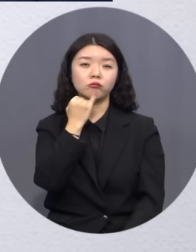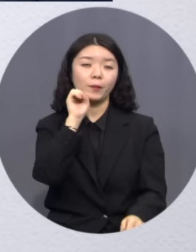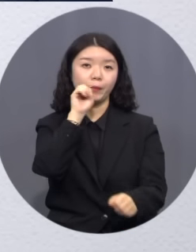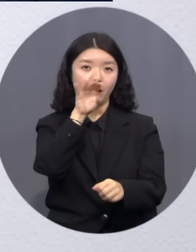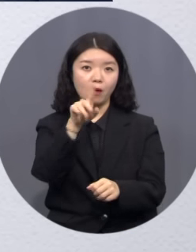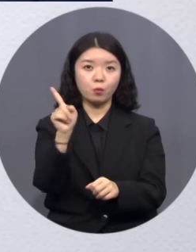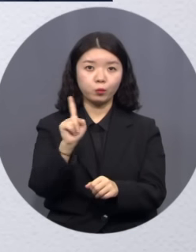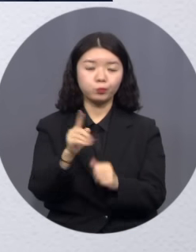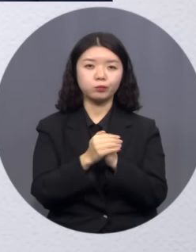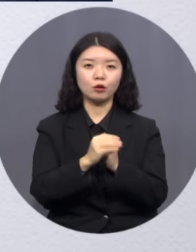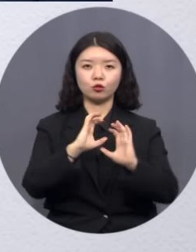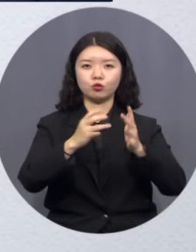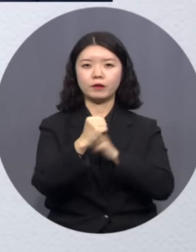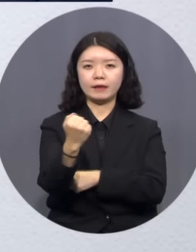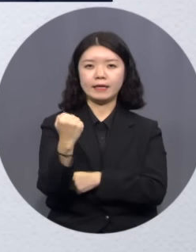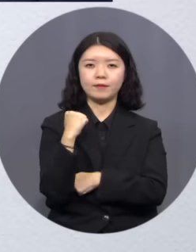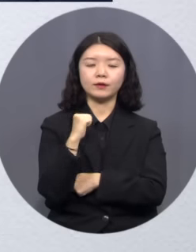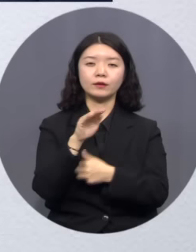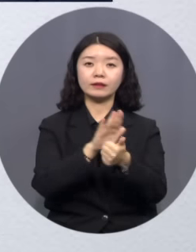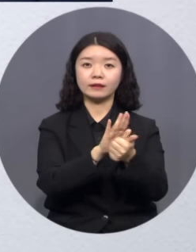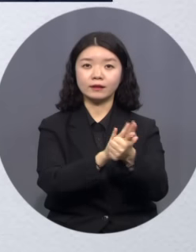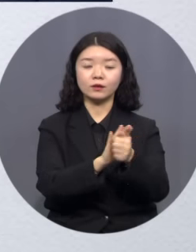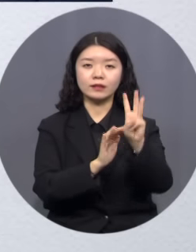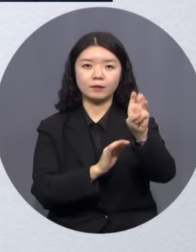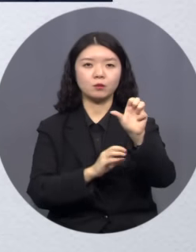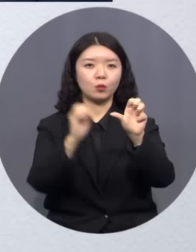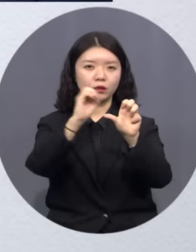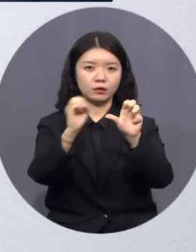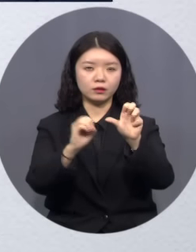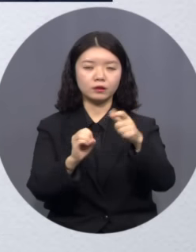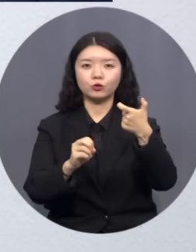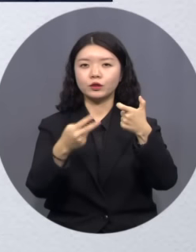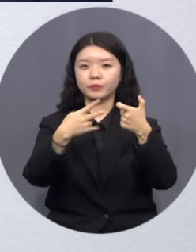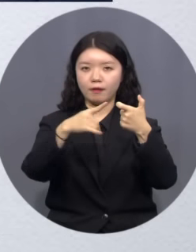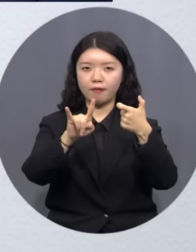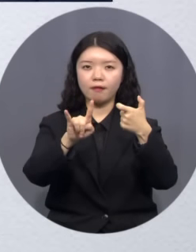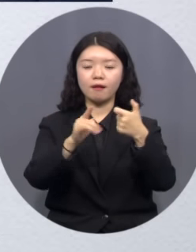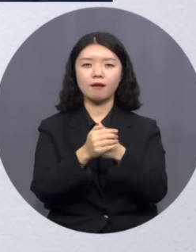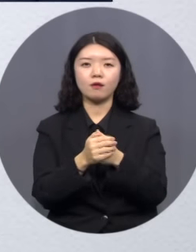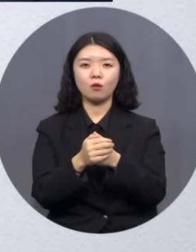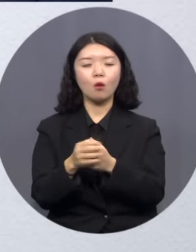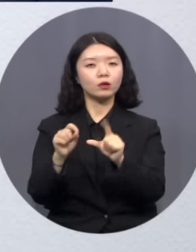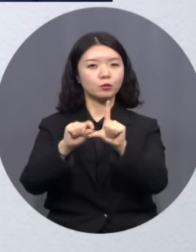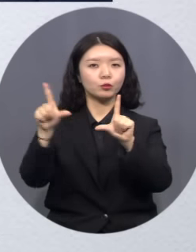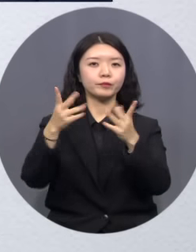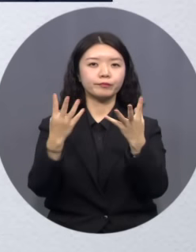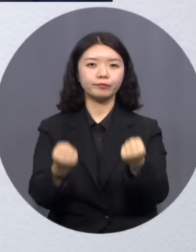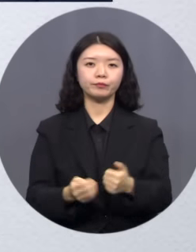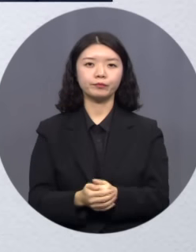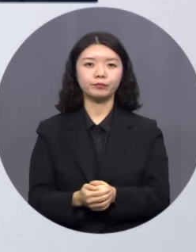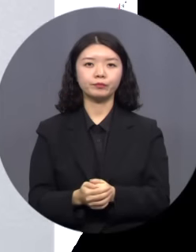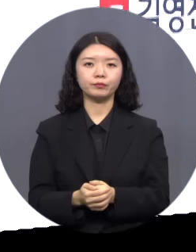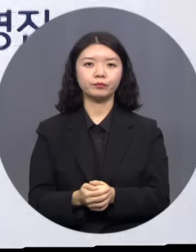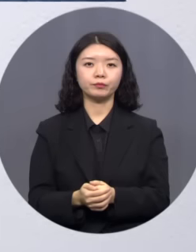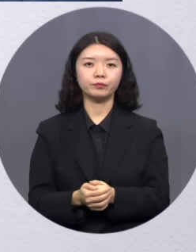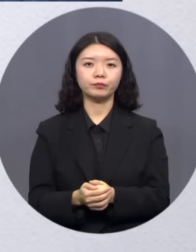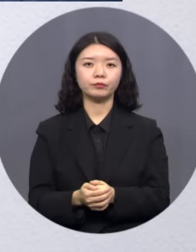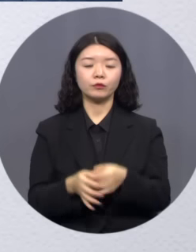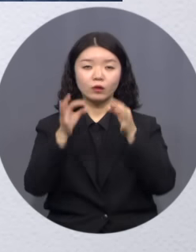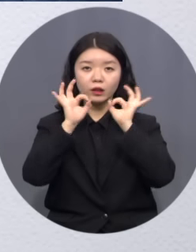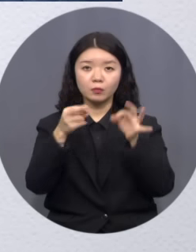국민의 힘 지지층에서는 35% 있고 60대에서 상대적으로 높았습니다